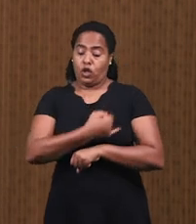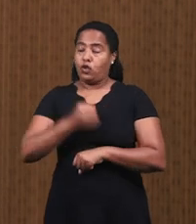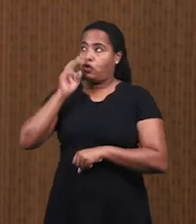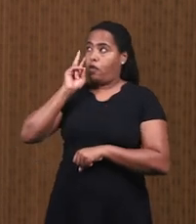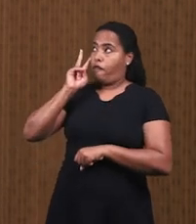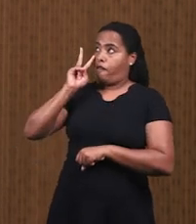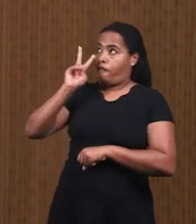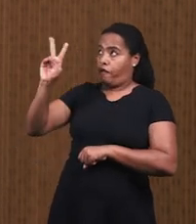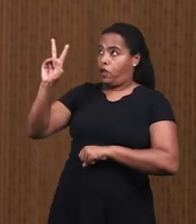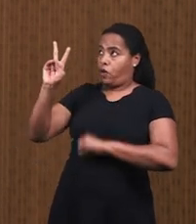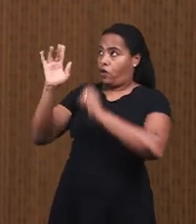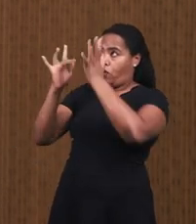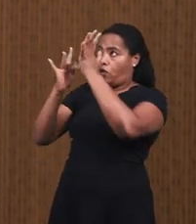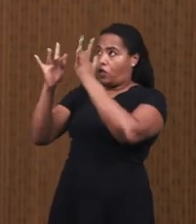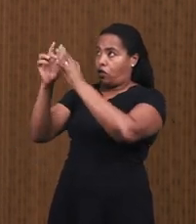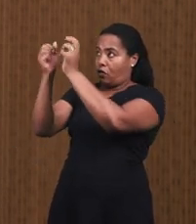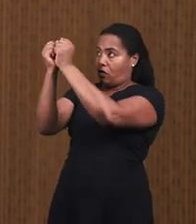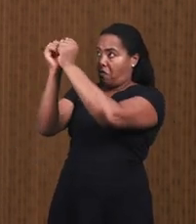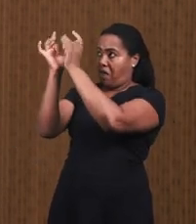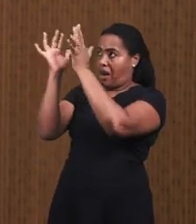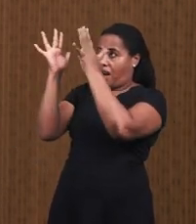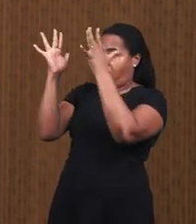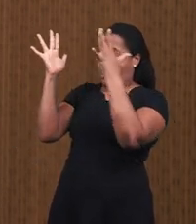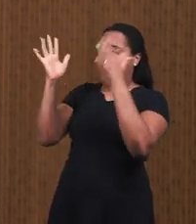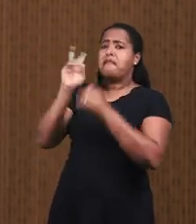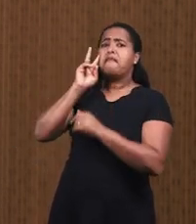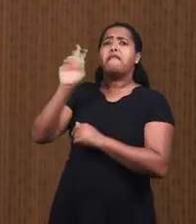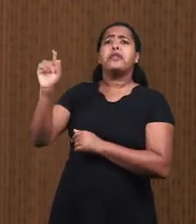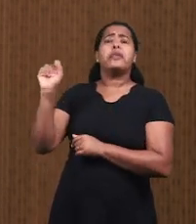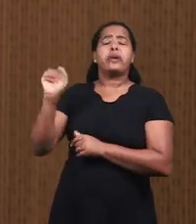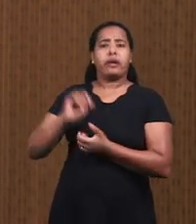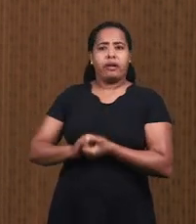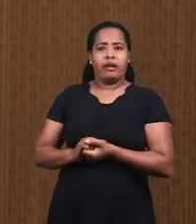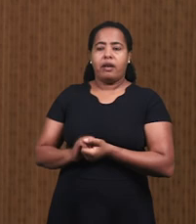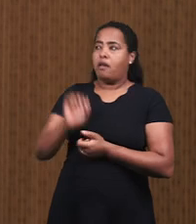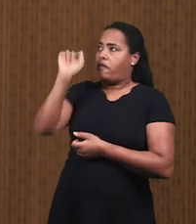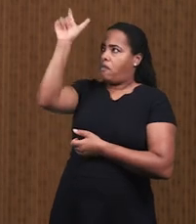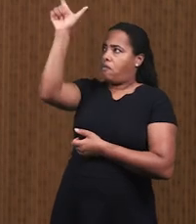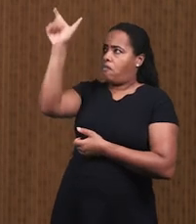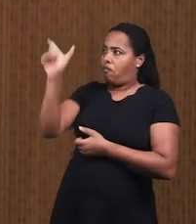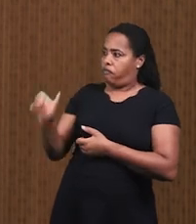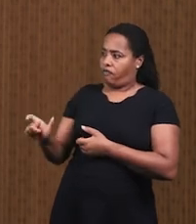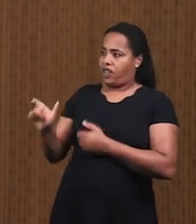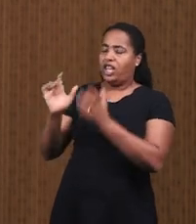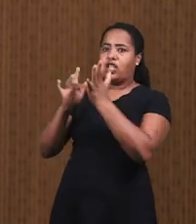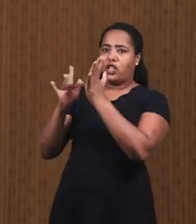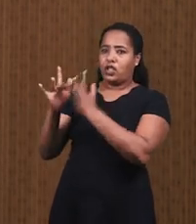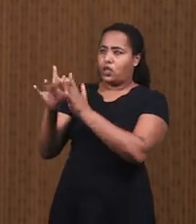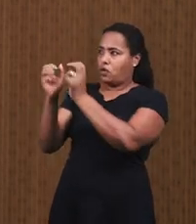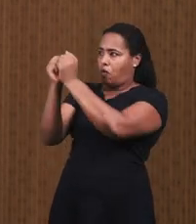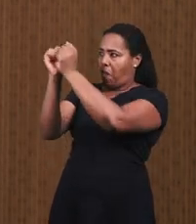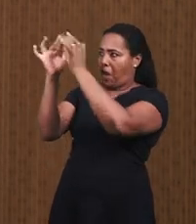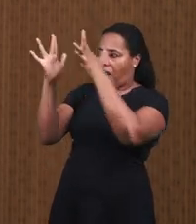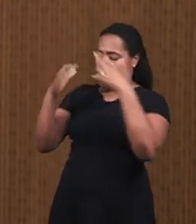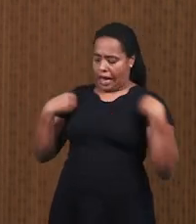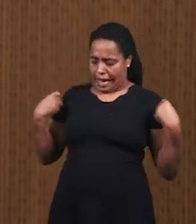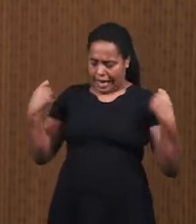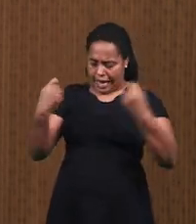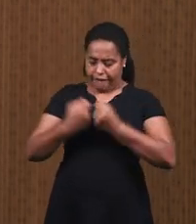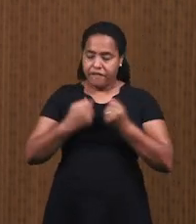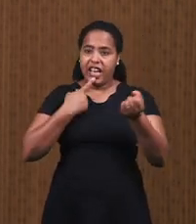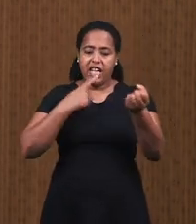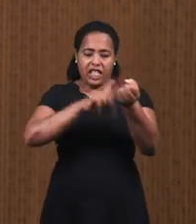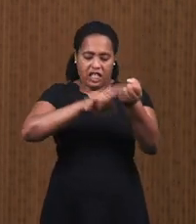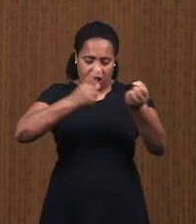Иоанн увидел Иисуса прославленного, что он увидел? Он видел образ, да, Иисуса